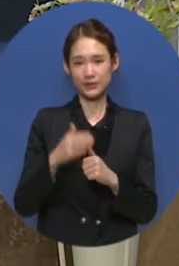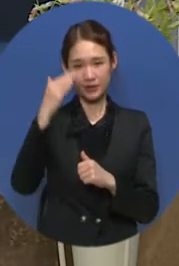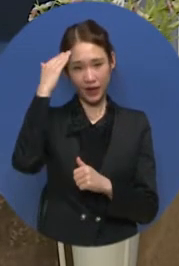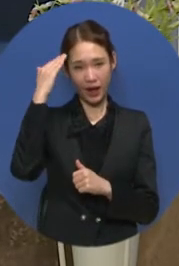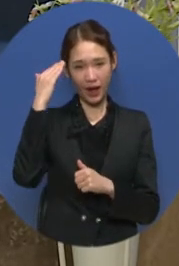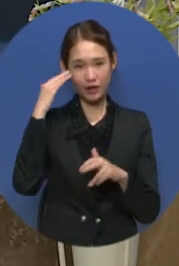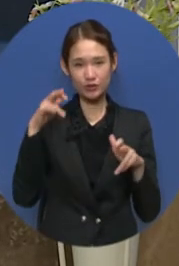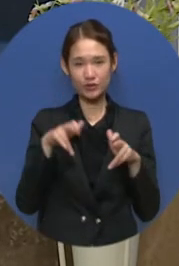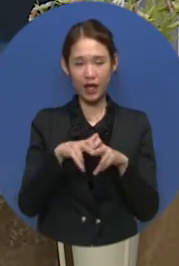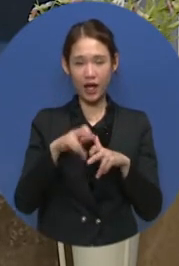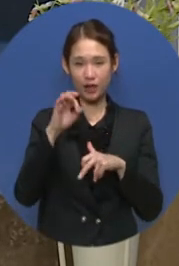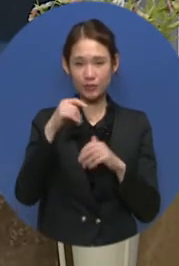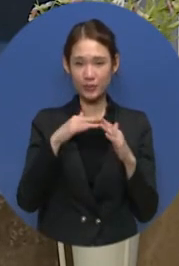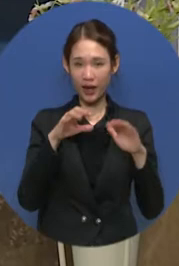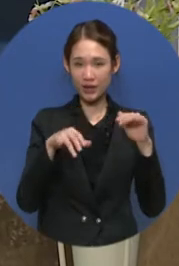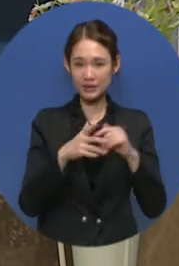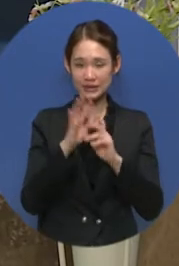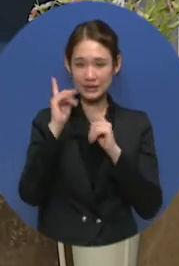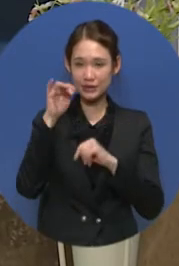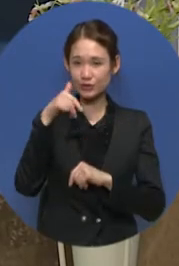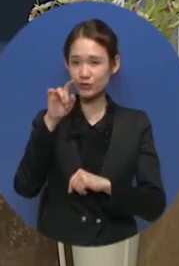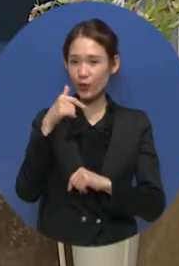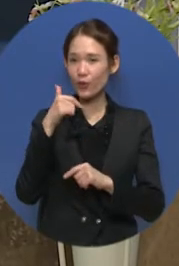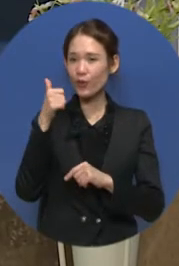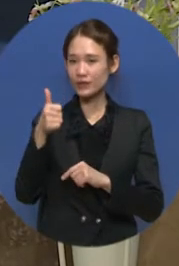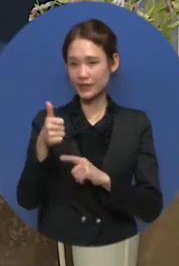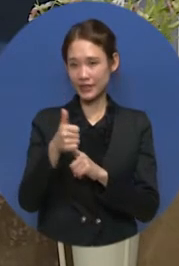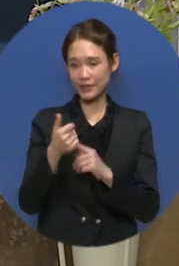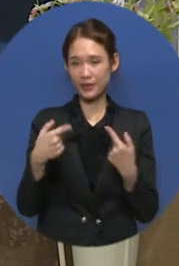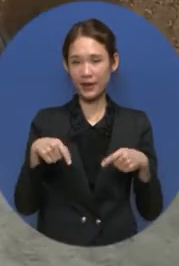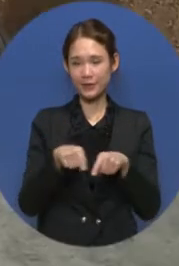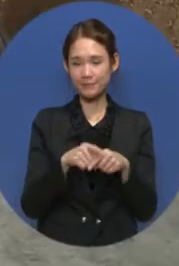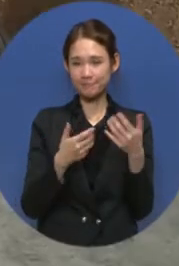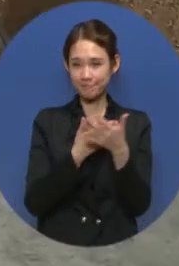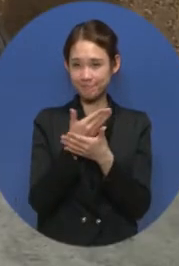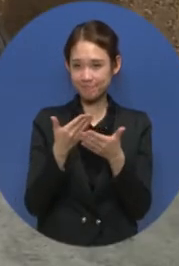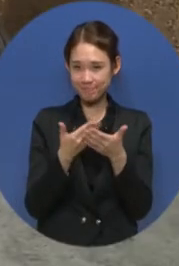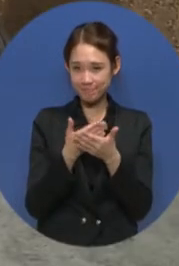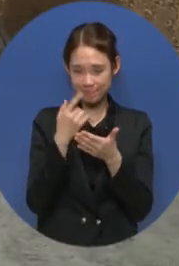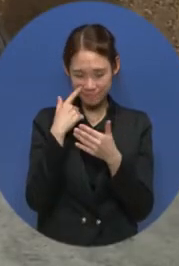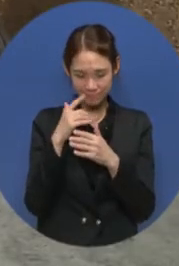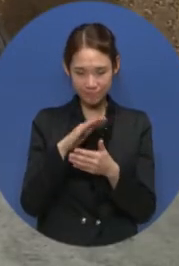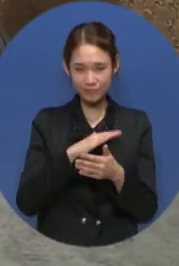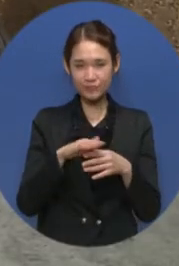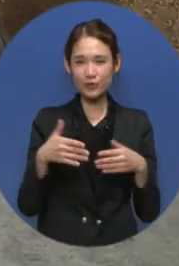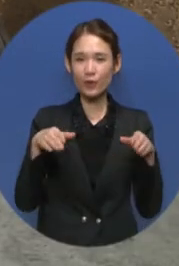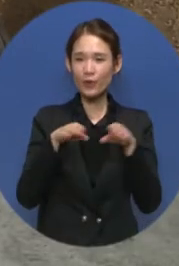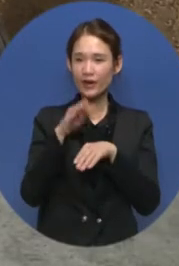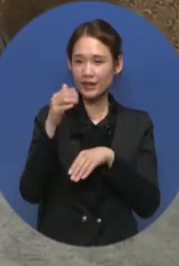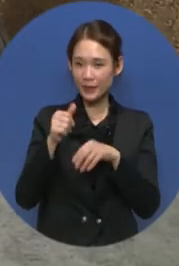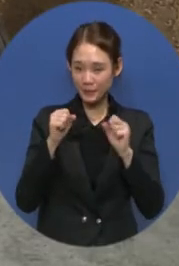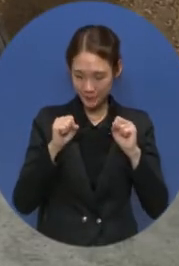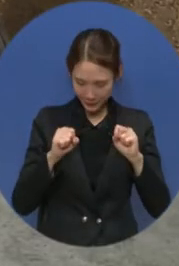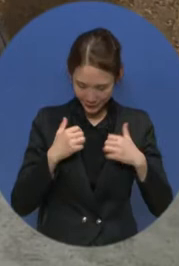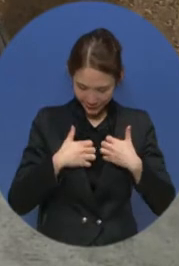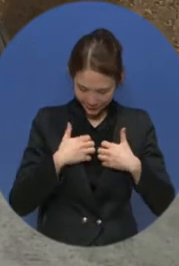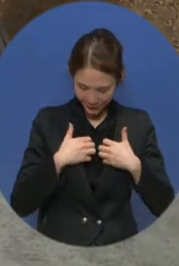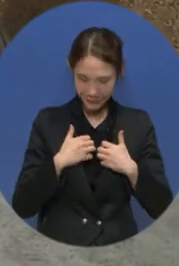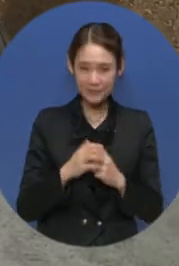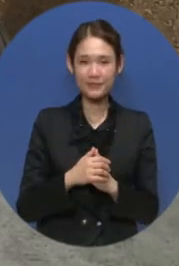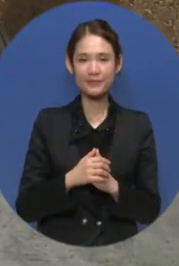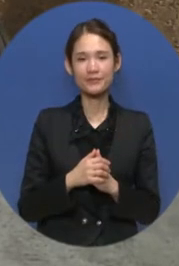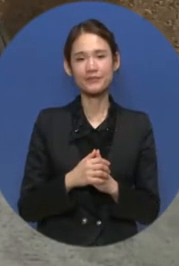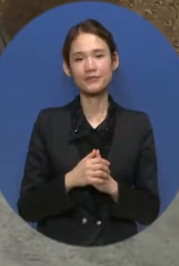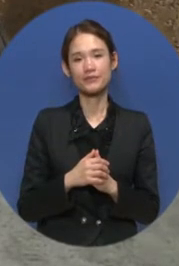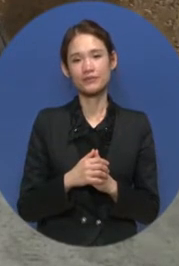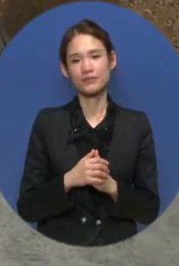한국 장애우 마을의 이순호 원장님과 함께 이야기 나눠보겠습니다. 원장님 반갑습니다. 안녕하세요. 네, 반갑습니다. 반갑습니다.